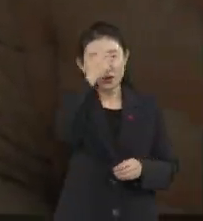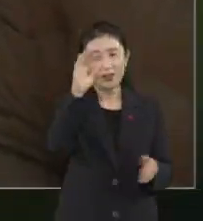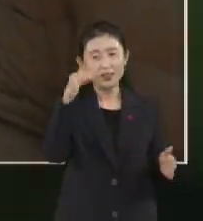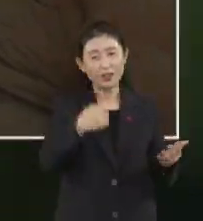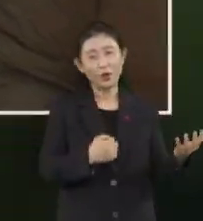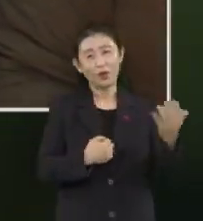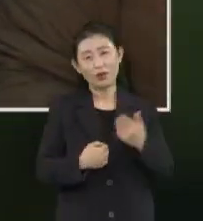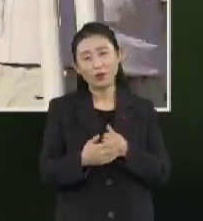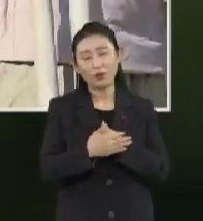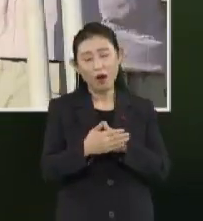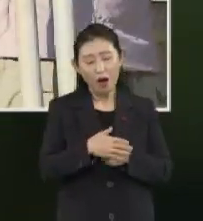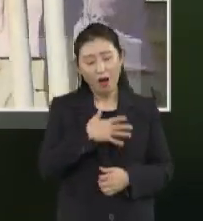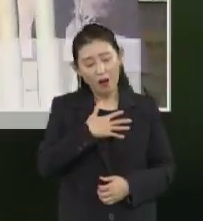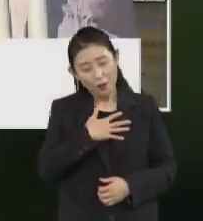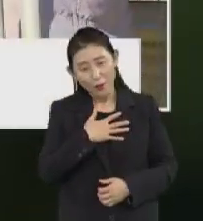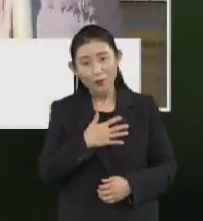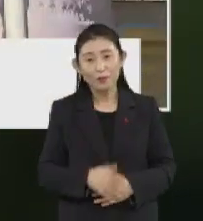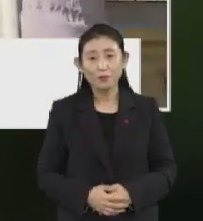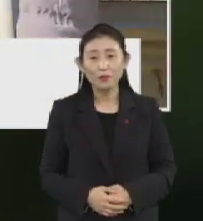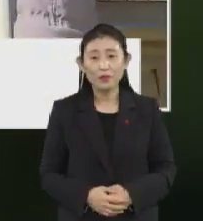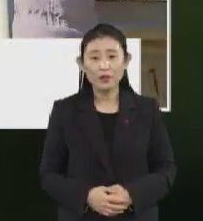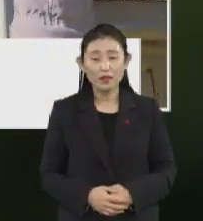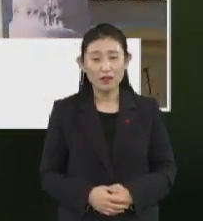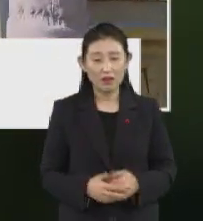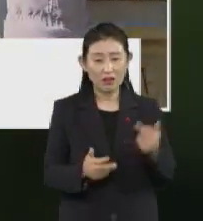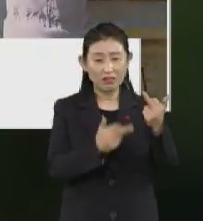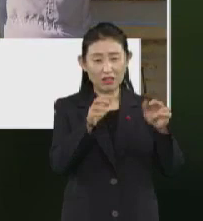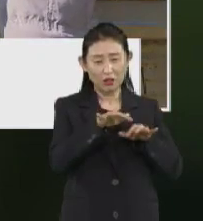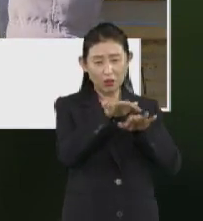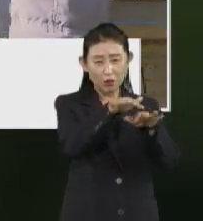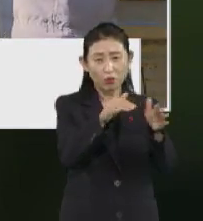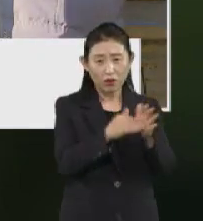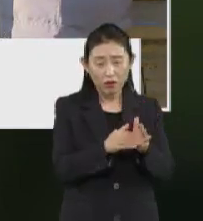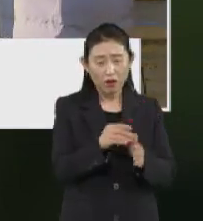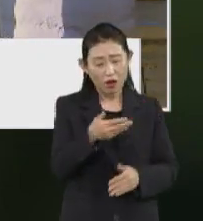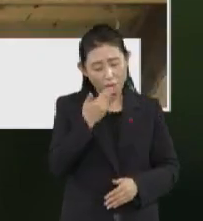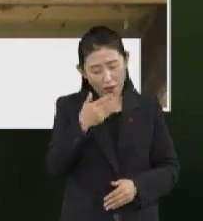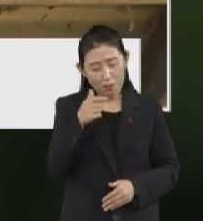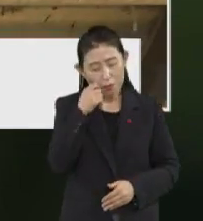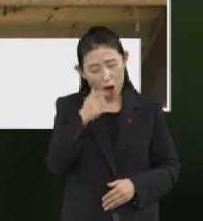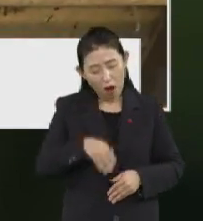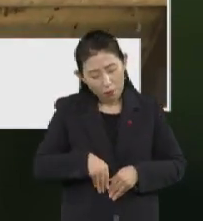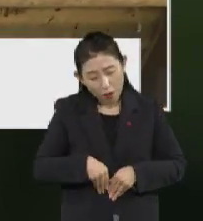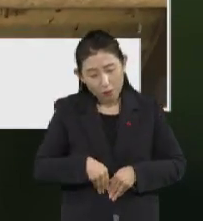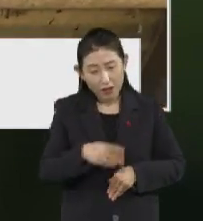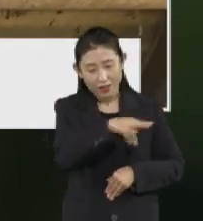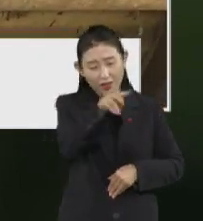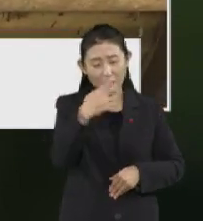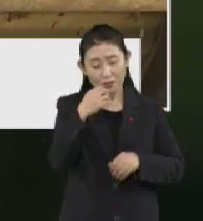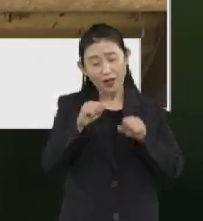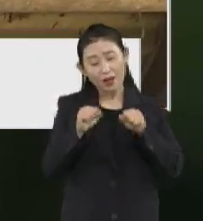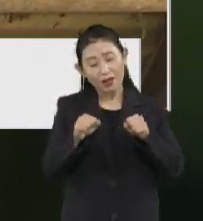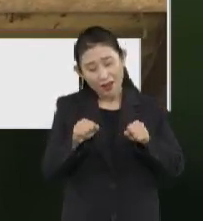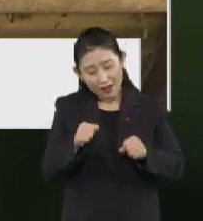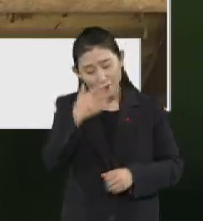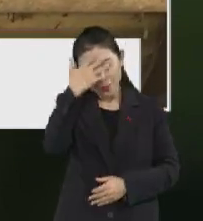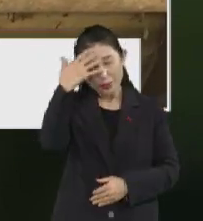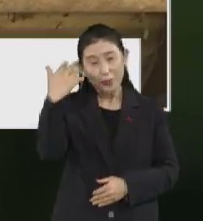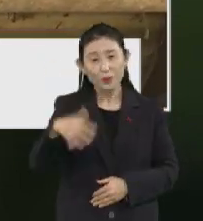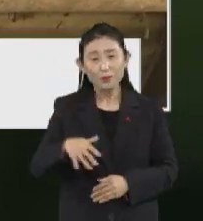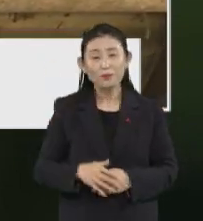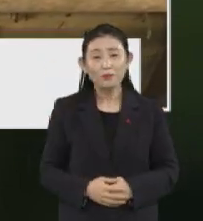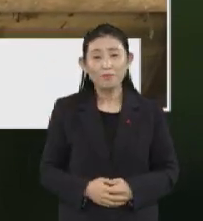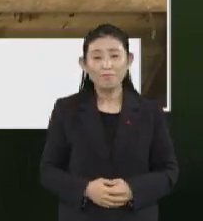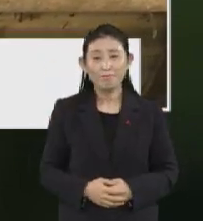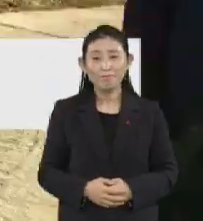놓았습니다. 산속에서 제대로 먹지도 못했기 때문에 그래서 걱정을 많이 했는데 다행히 살아있다고 그러니까 그래서 지금 다행이네요.